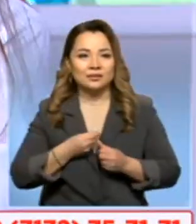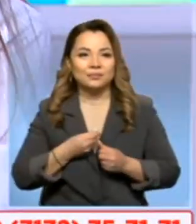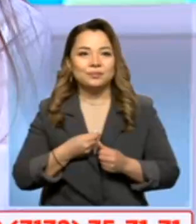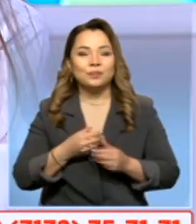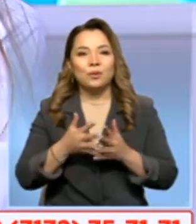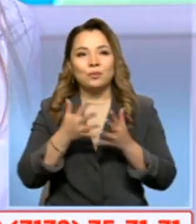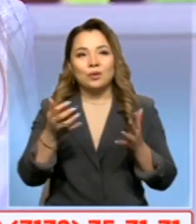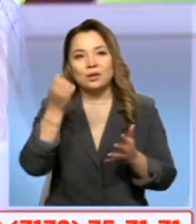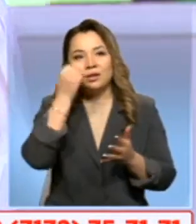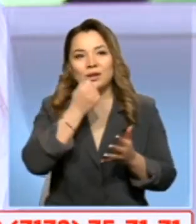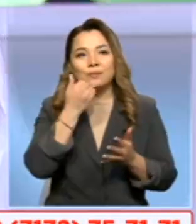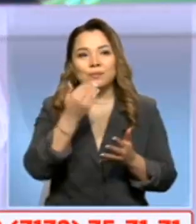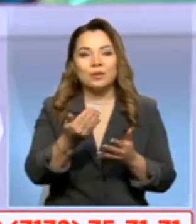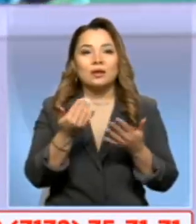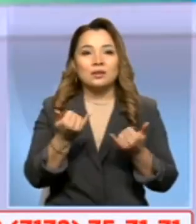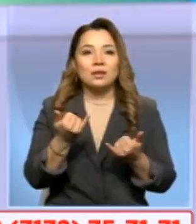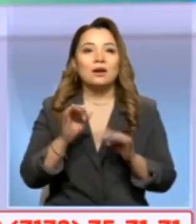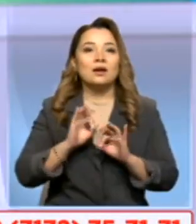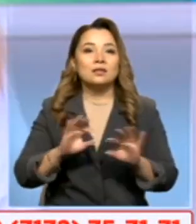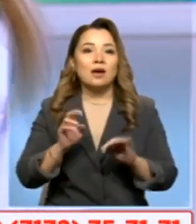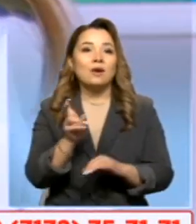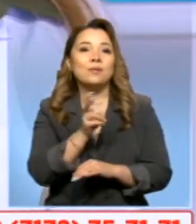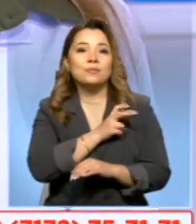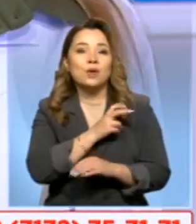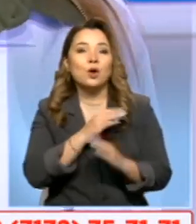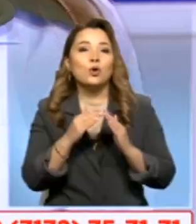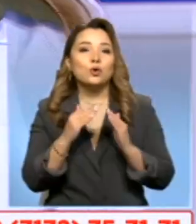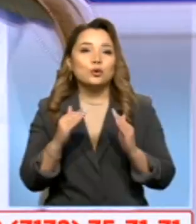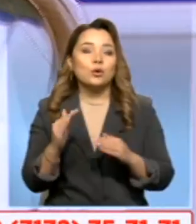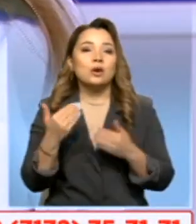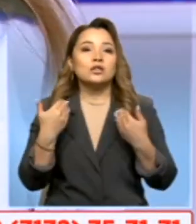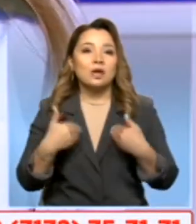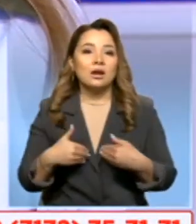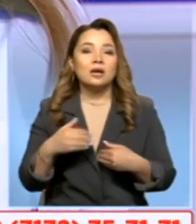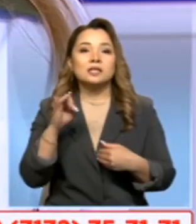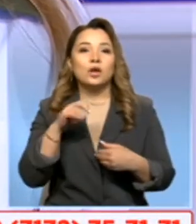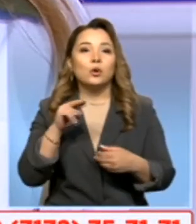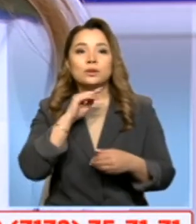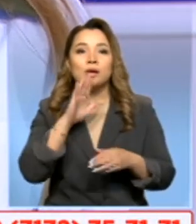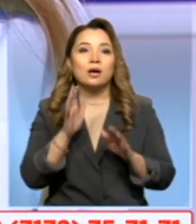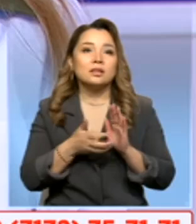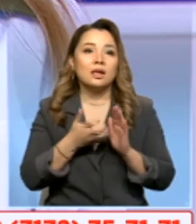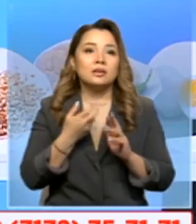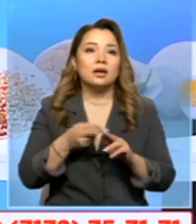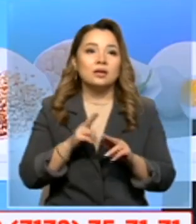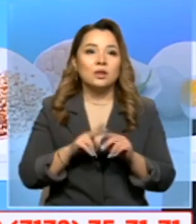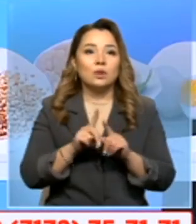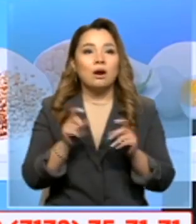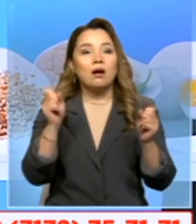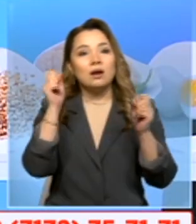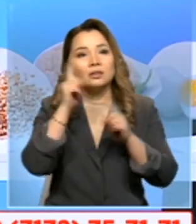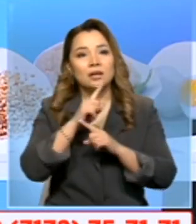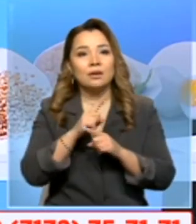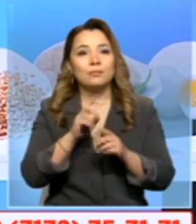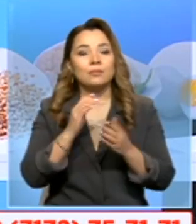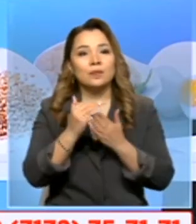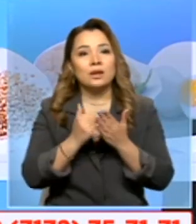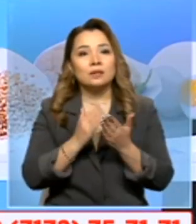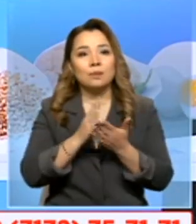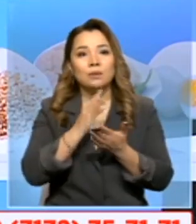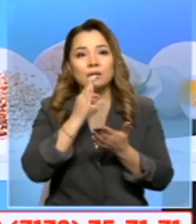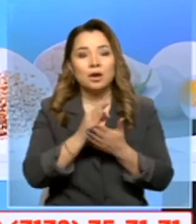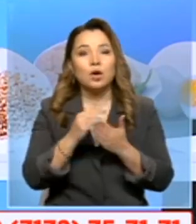Көп рахмет сізге. Қазір бізге Махаббат ханым үй жағдайында ағзаға йод жетіспеушілігін анықтайтын тесттер бар ма?